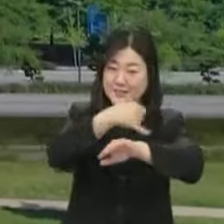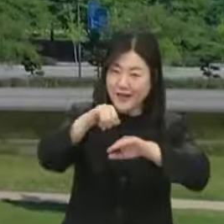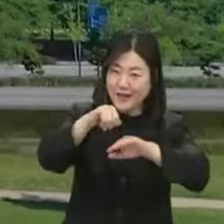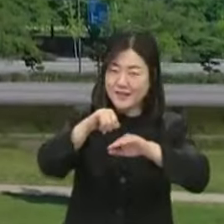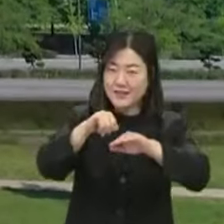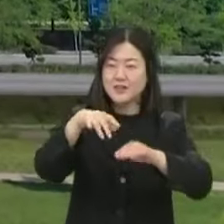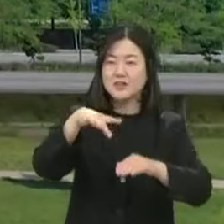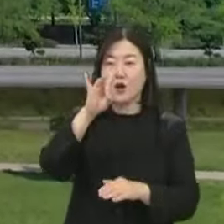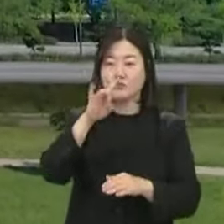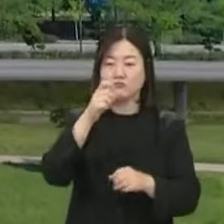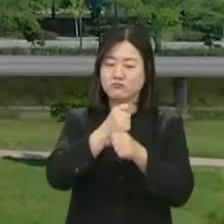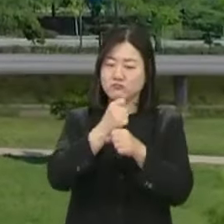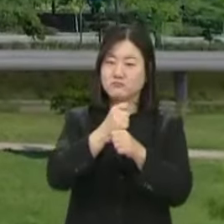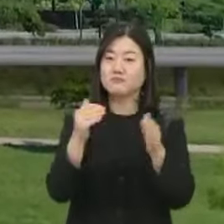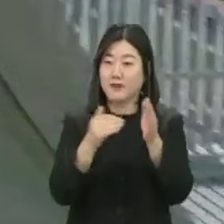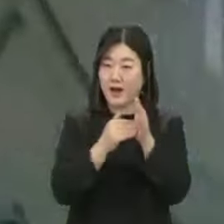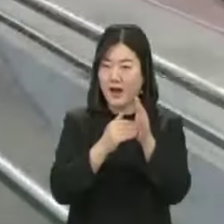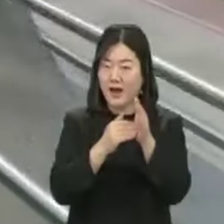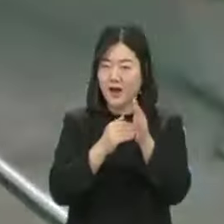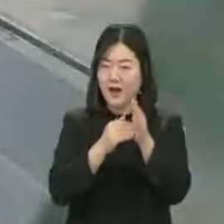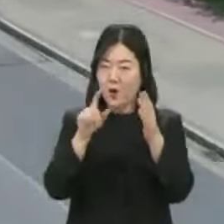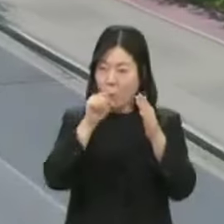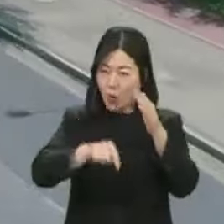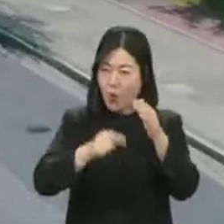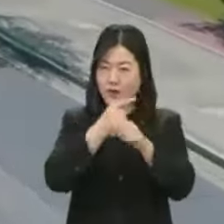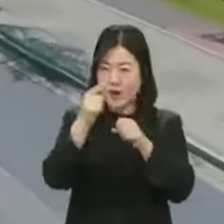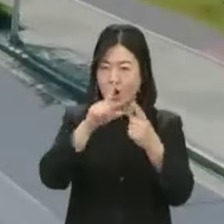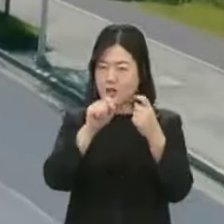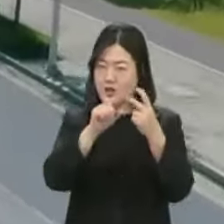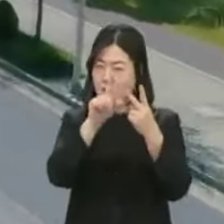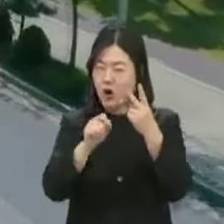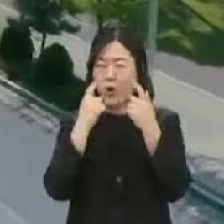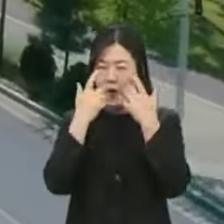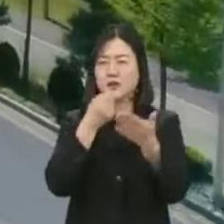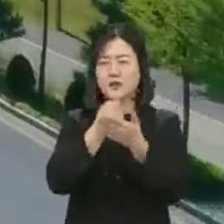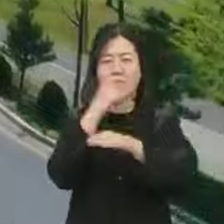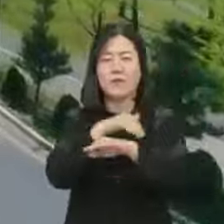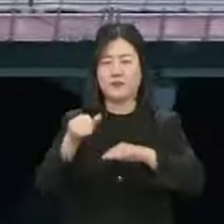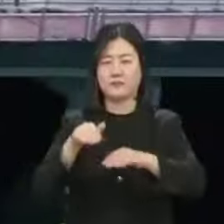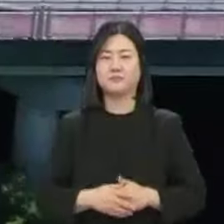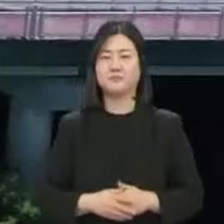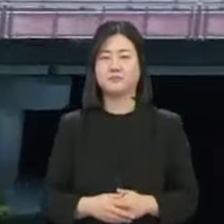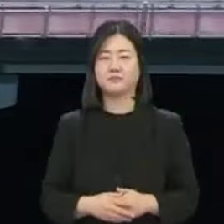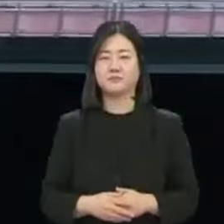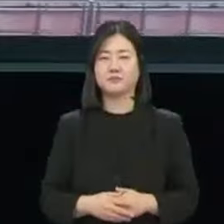현재 초안이 나온 상태로 이르면 연내 늦어도 내년 1 2월 중 확정될 예정입니다